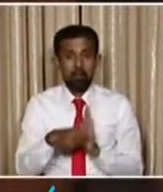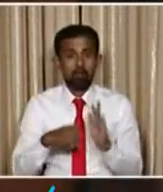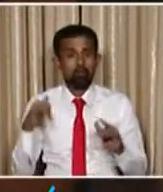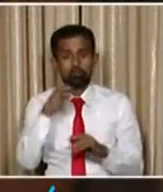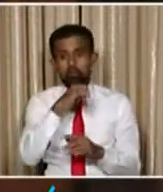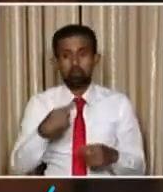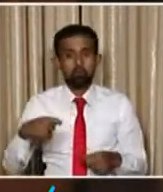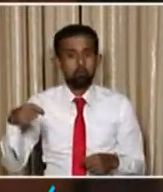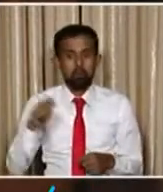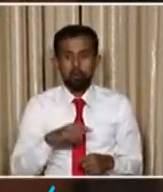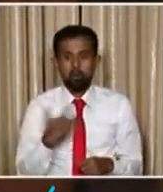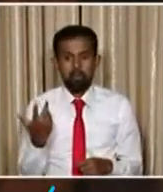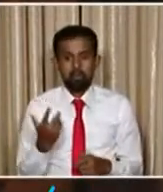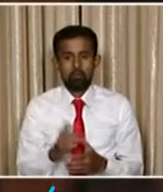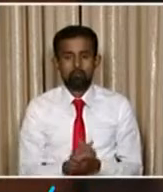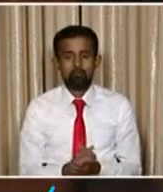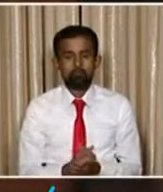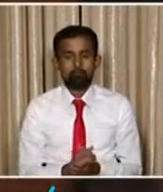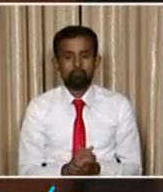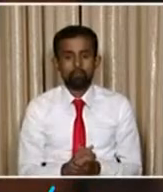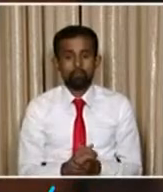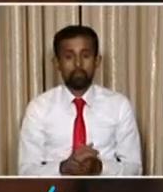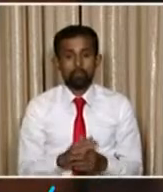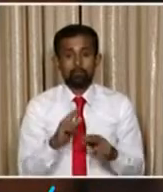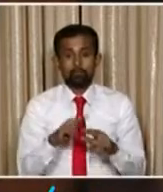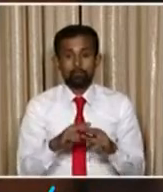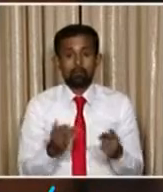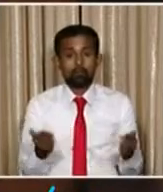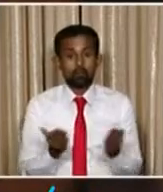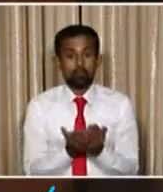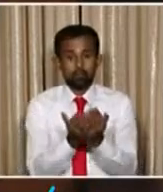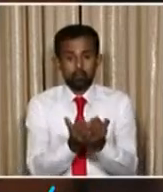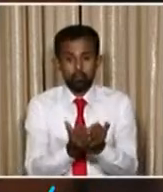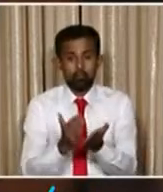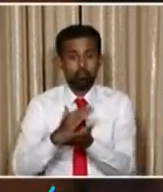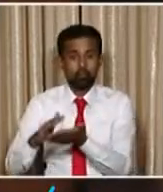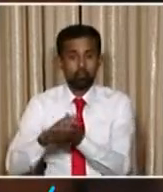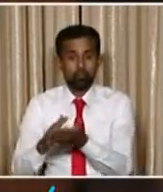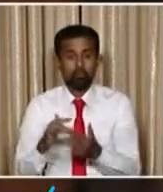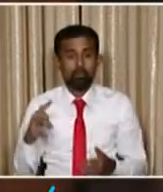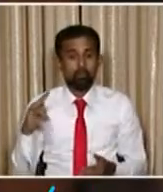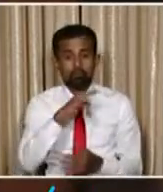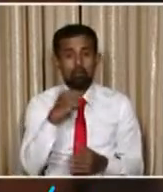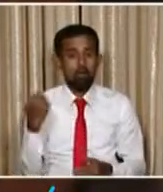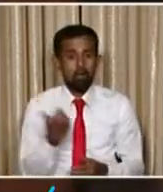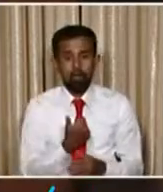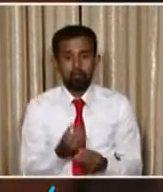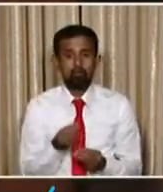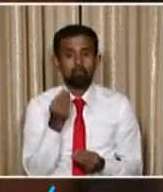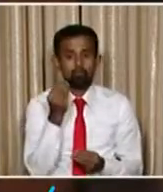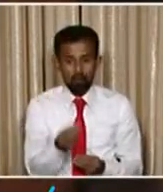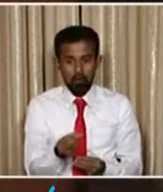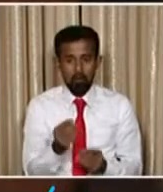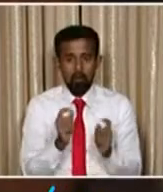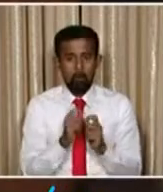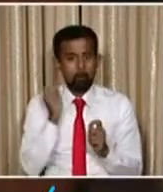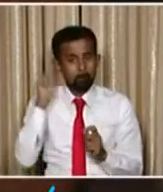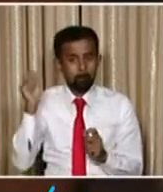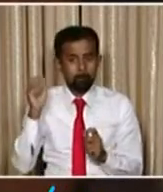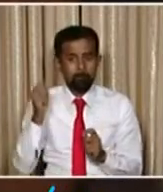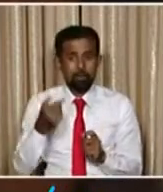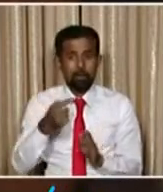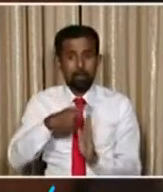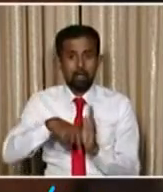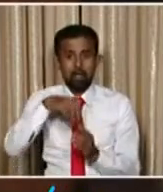ගන්නෙ නැති වෙයි. ඒක නිසා මම ෆෙරි සර්විස් පටන් ගන්න එක තියෙන ප්ලේන් අලුතෙන් දාන එක මේ ලංකාවේ මඩකලපුවට ඩොමෙස්ටික්